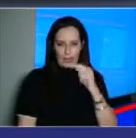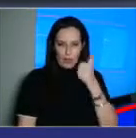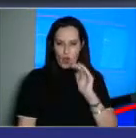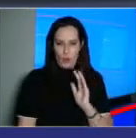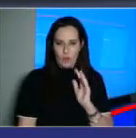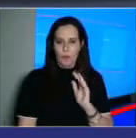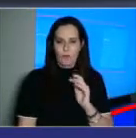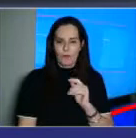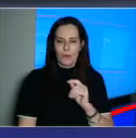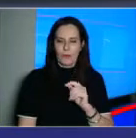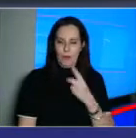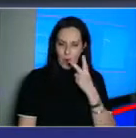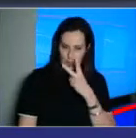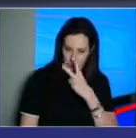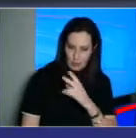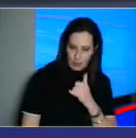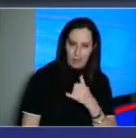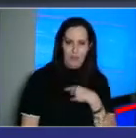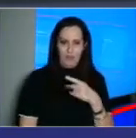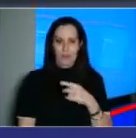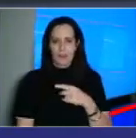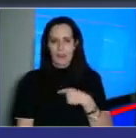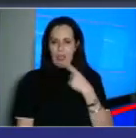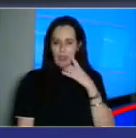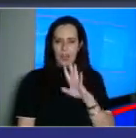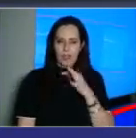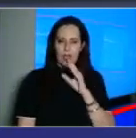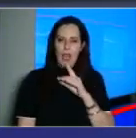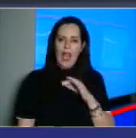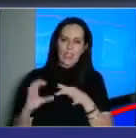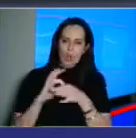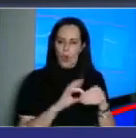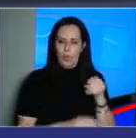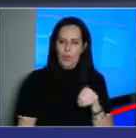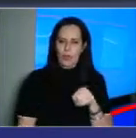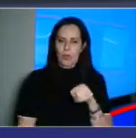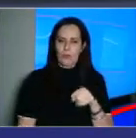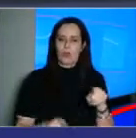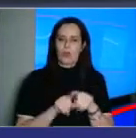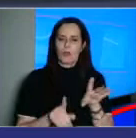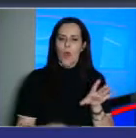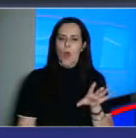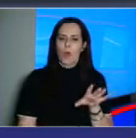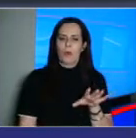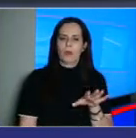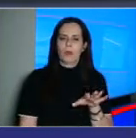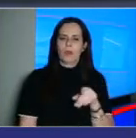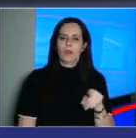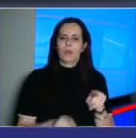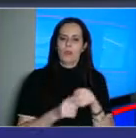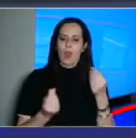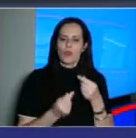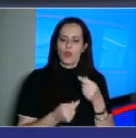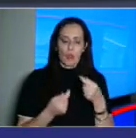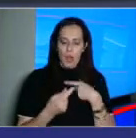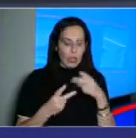1. אתה תראה, נכון? ברור שאני אראה, אני אראה גם את 4. אין בכלל שאלה, הסדרות האלה הם כמו... זה כמו משהו כפייתי,